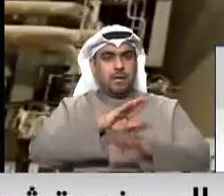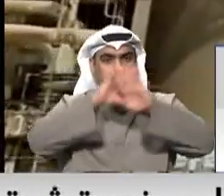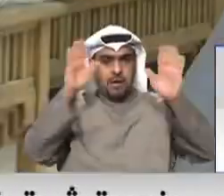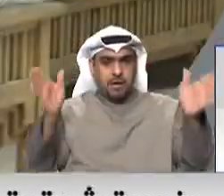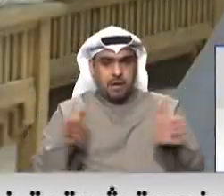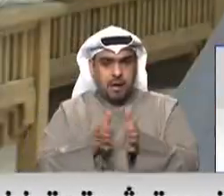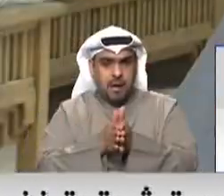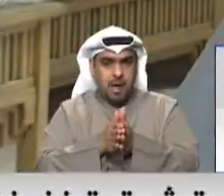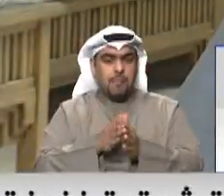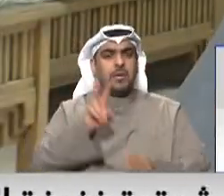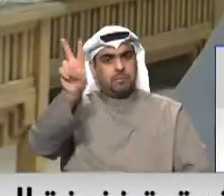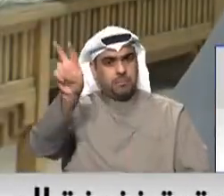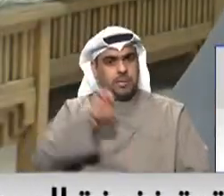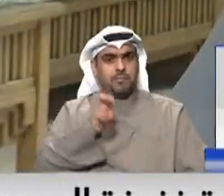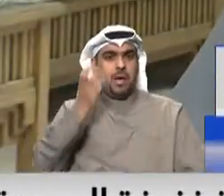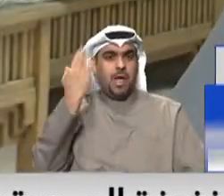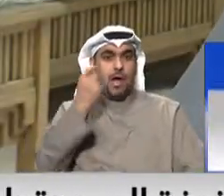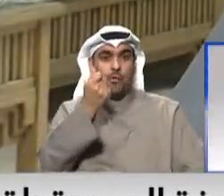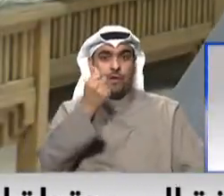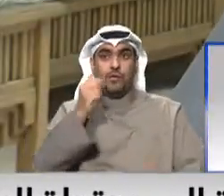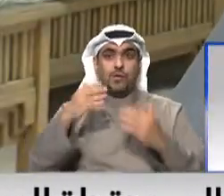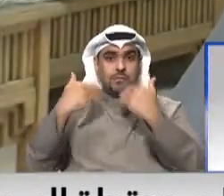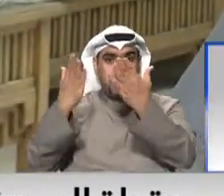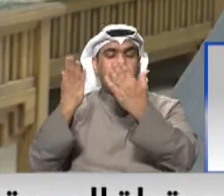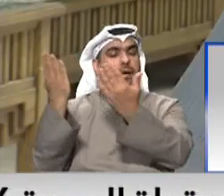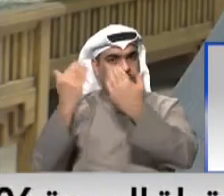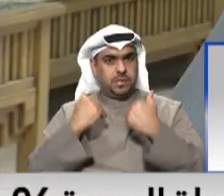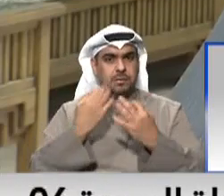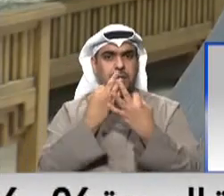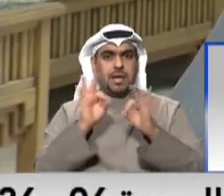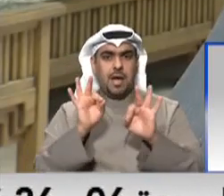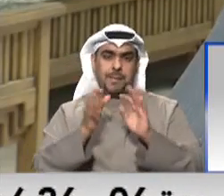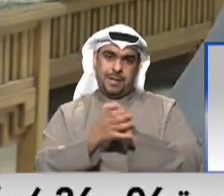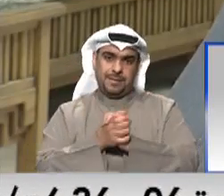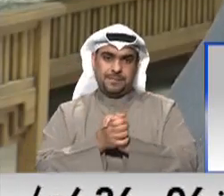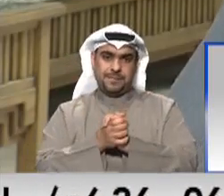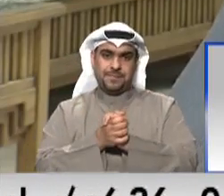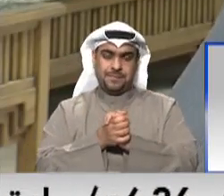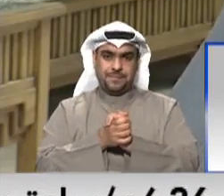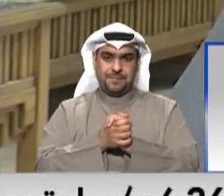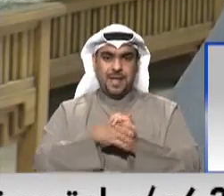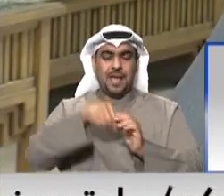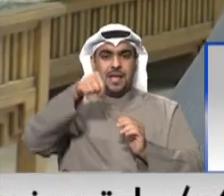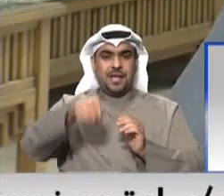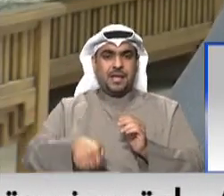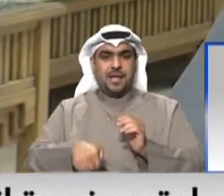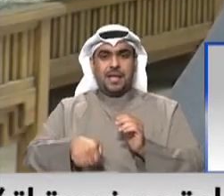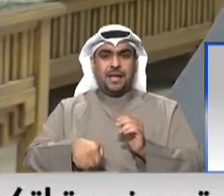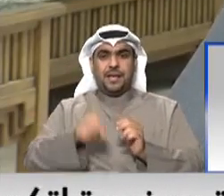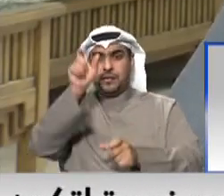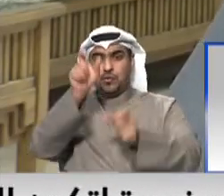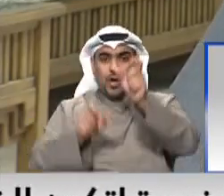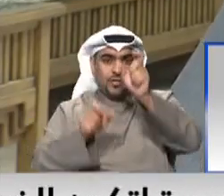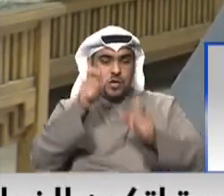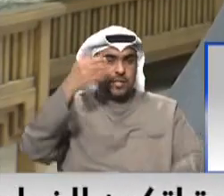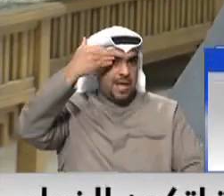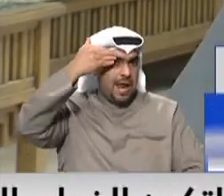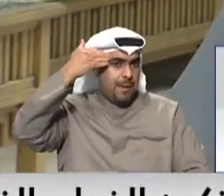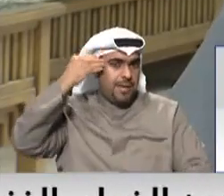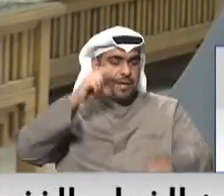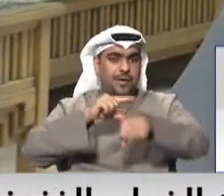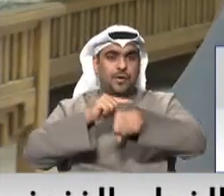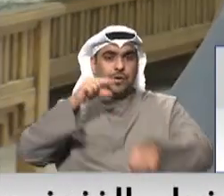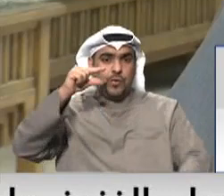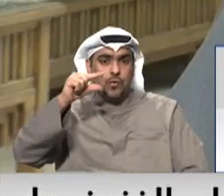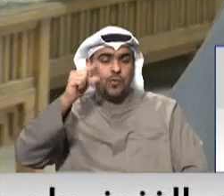الامر المنشود لجميع الاقتصاديين والمختصين في الاقتصاد والاكاديميين منهم هو